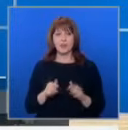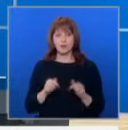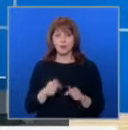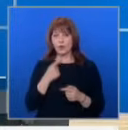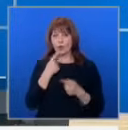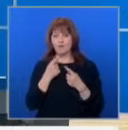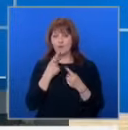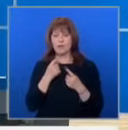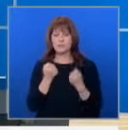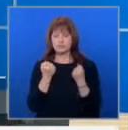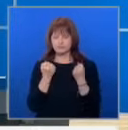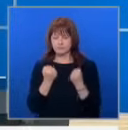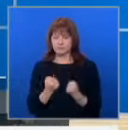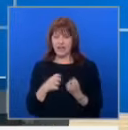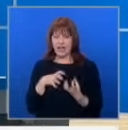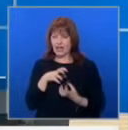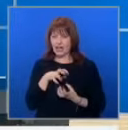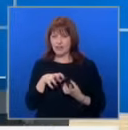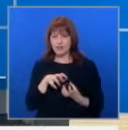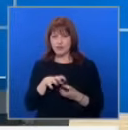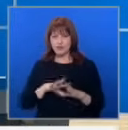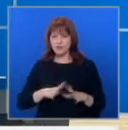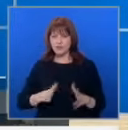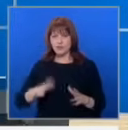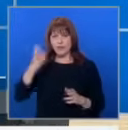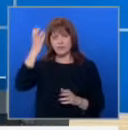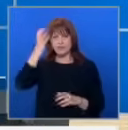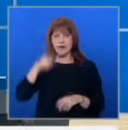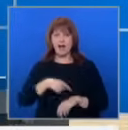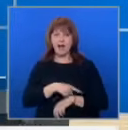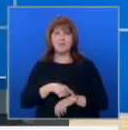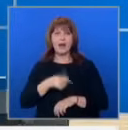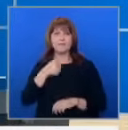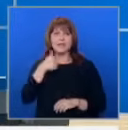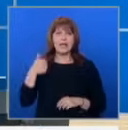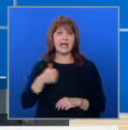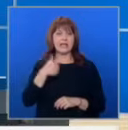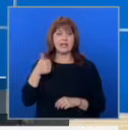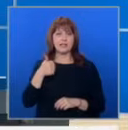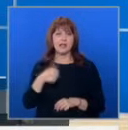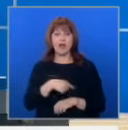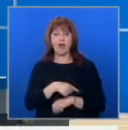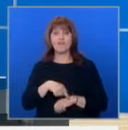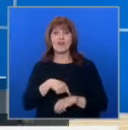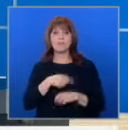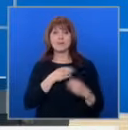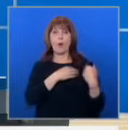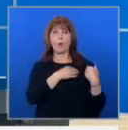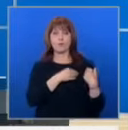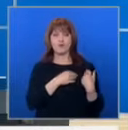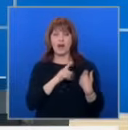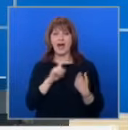за критично състояние на държавата, време за лидери, време за отговорност, а